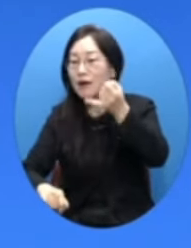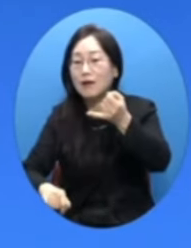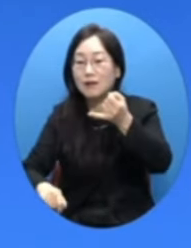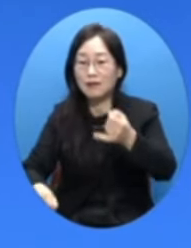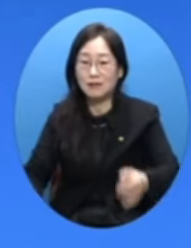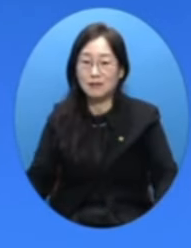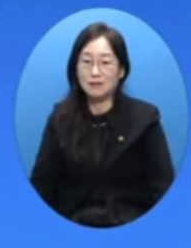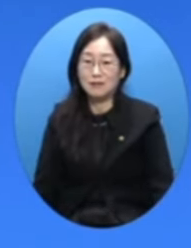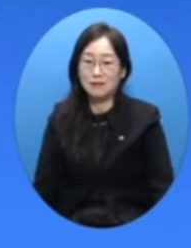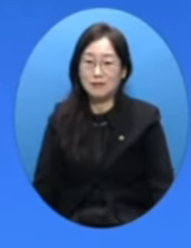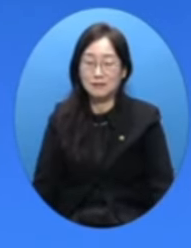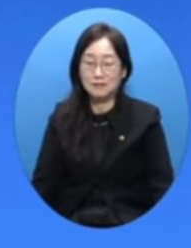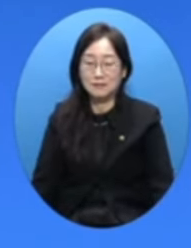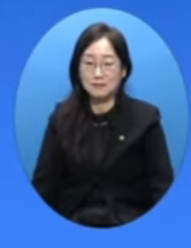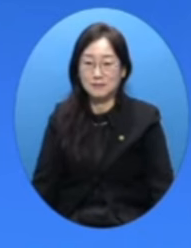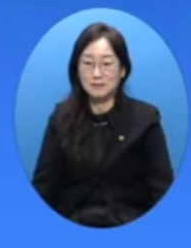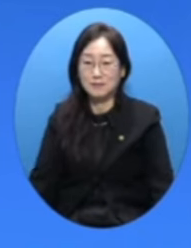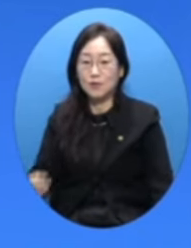요셉은